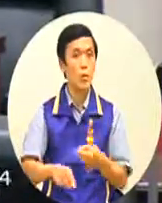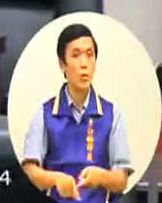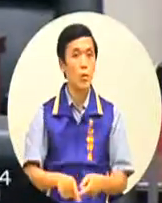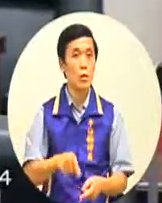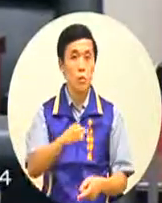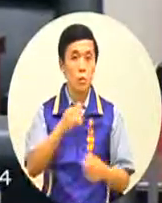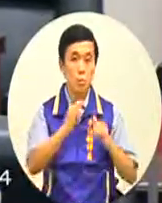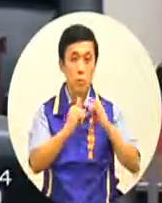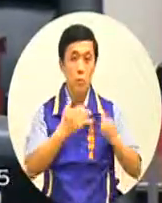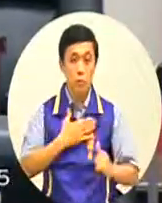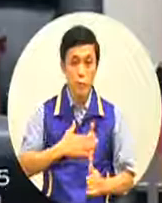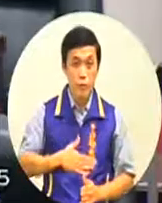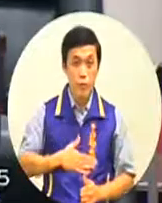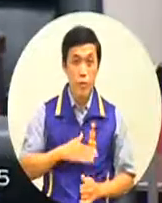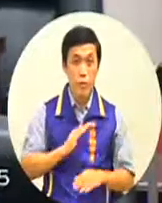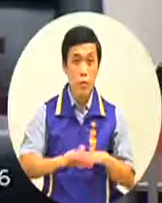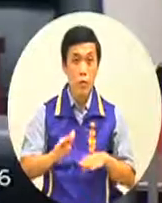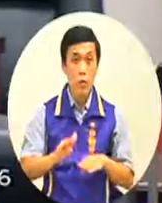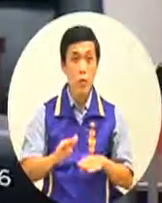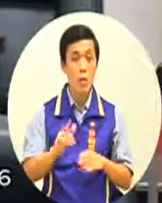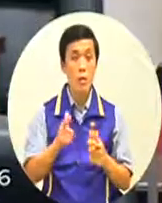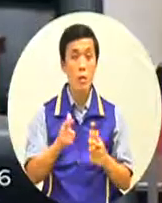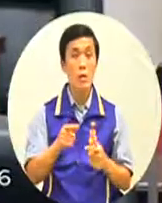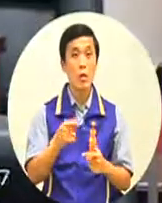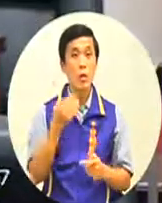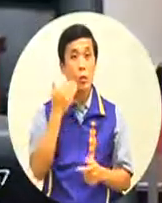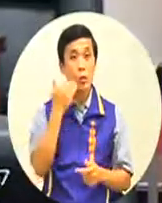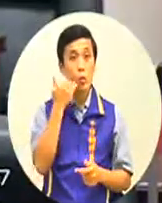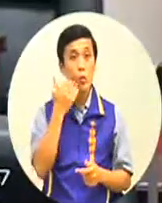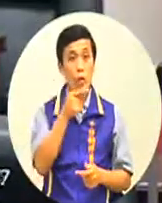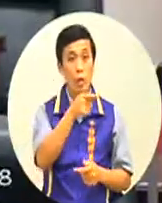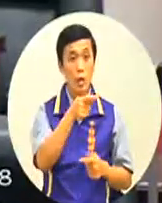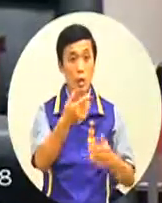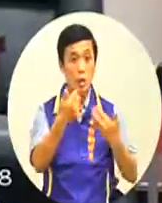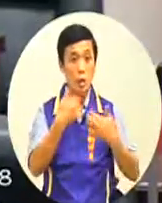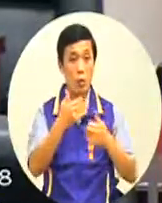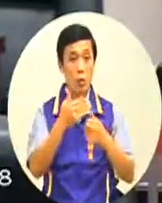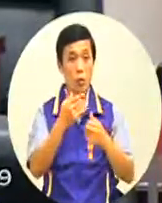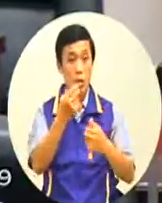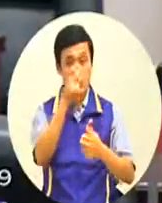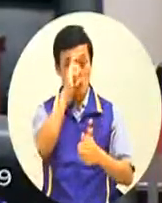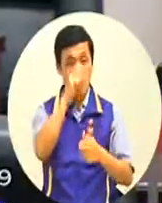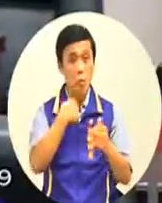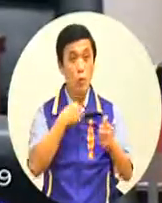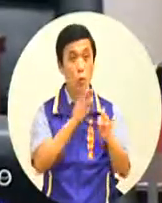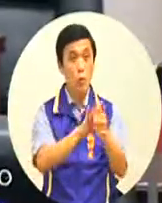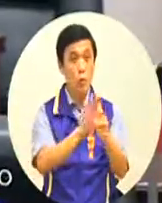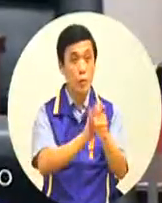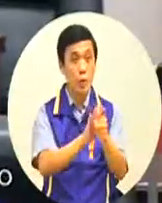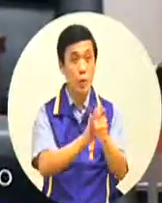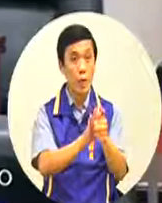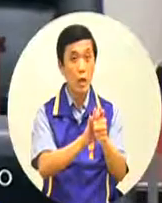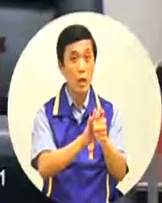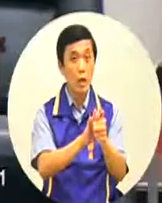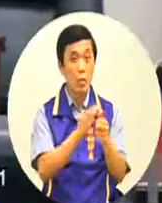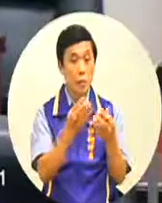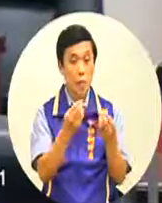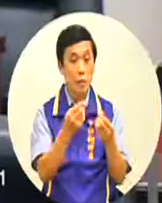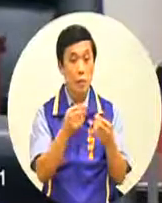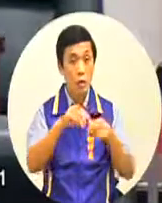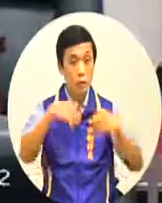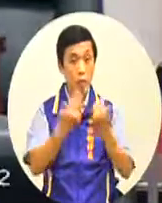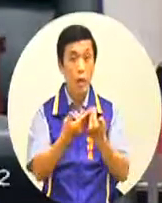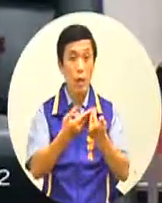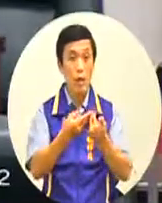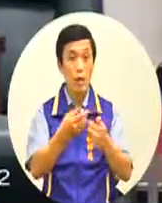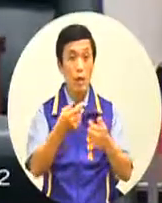服，人拄啊未服，拄啊无拜托，我头拄啊讲无拜托无打，拜托拄啊都加重啦。啊，无我耳朵眼，我现